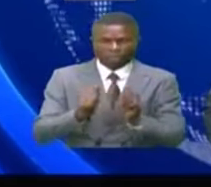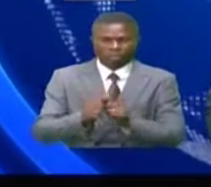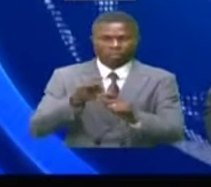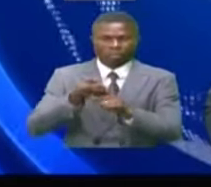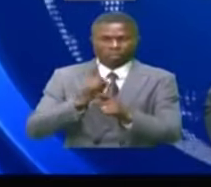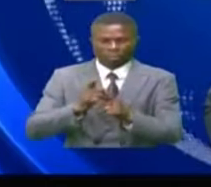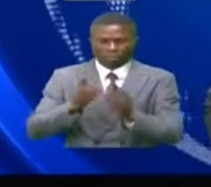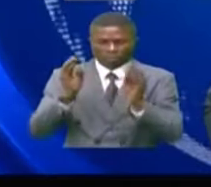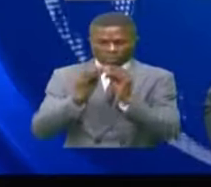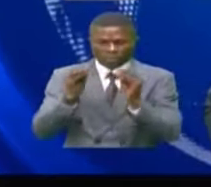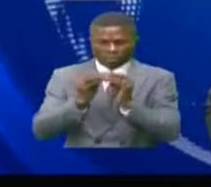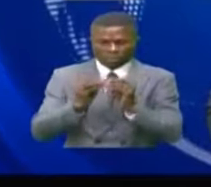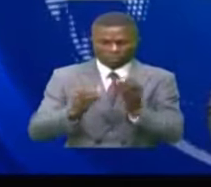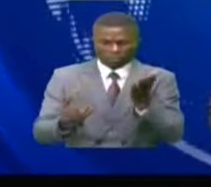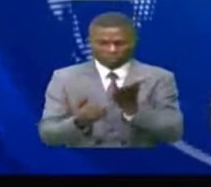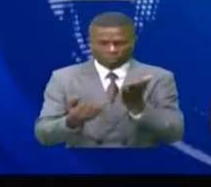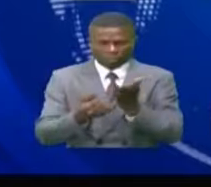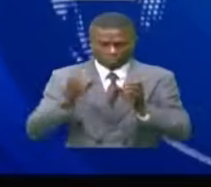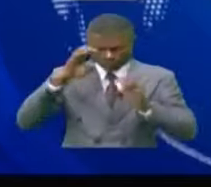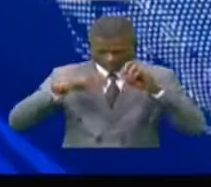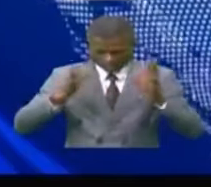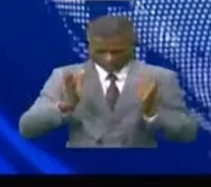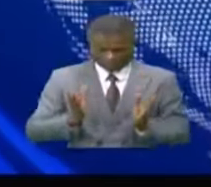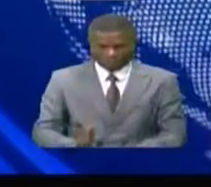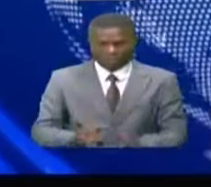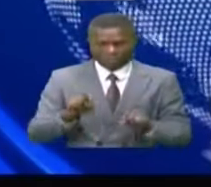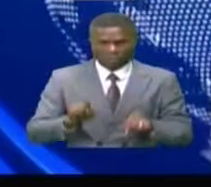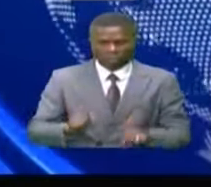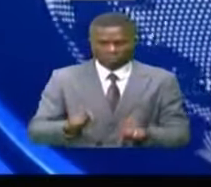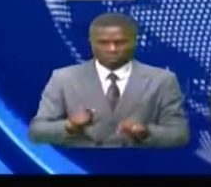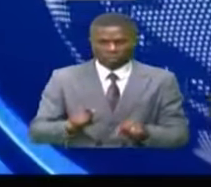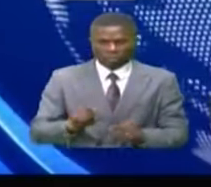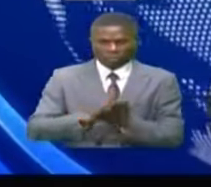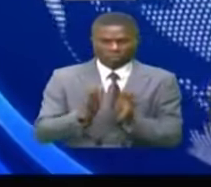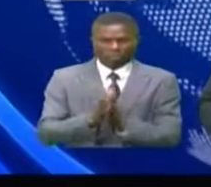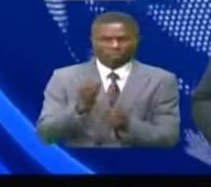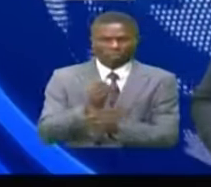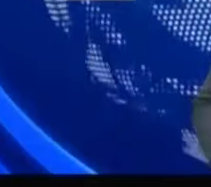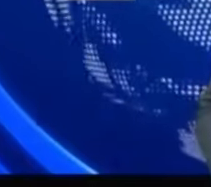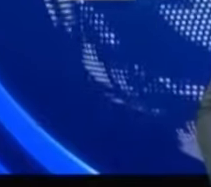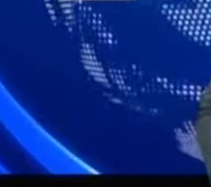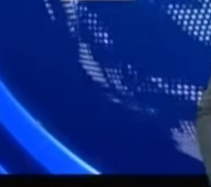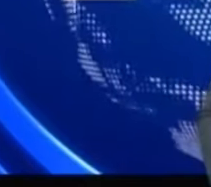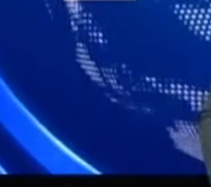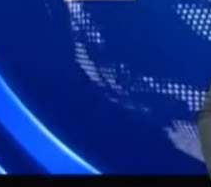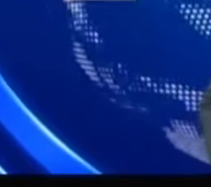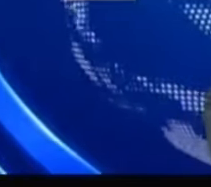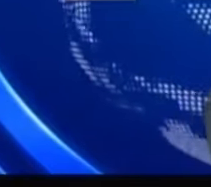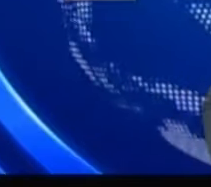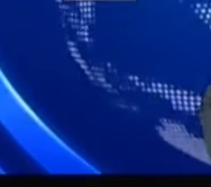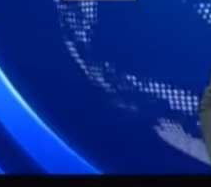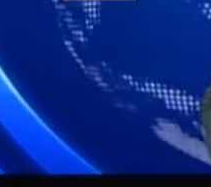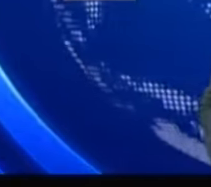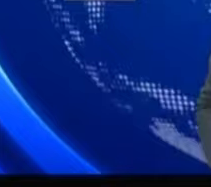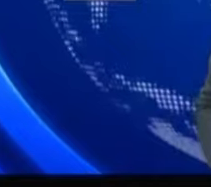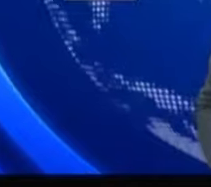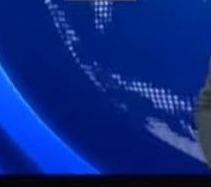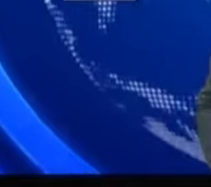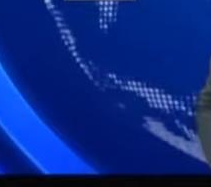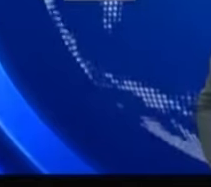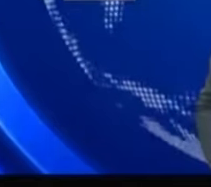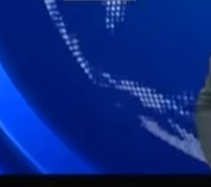du conclave du génie scientifique congolais devrait être concrètement consommable au plus tard début